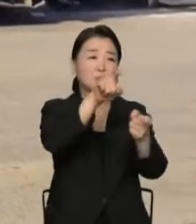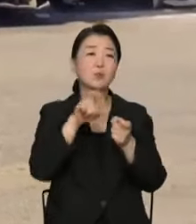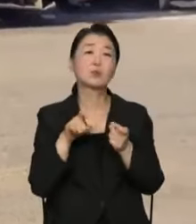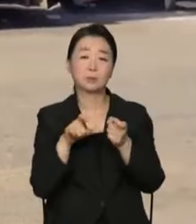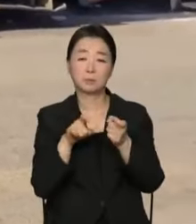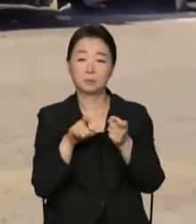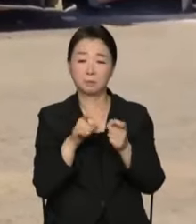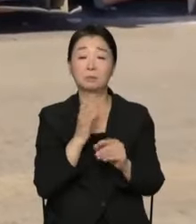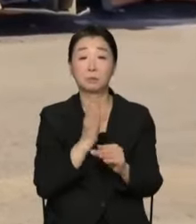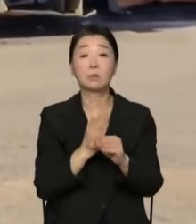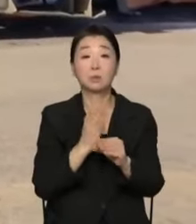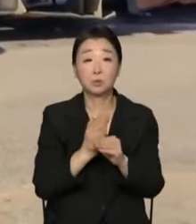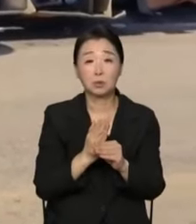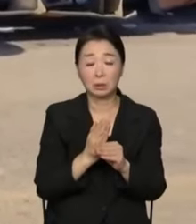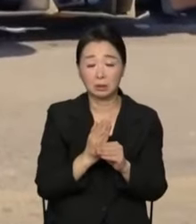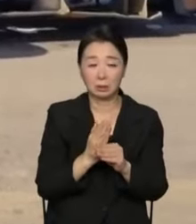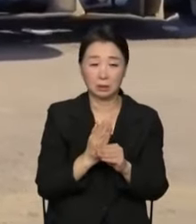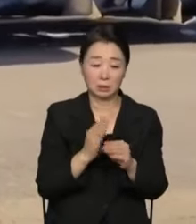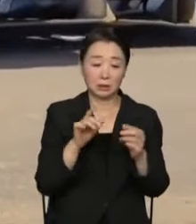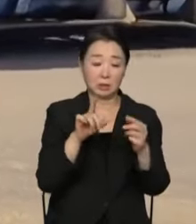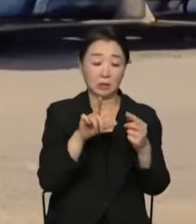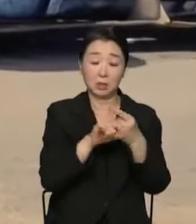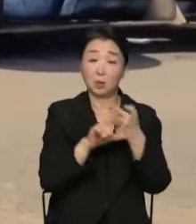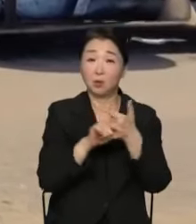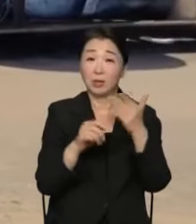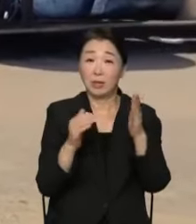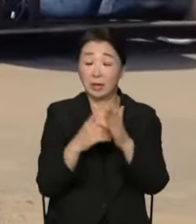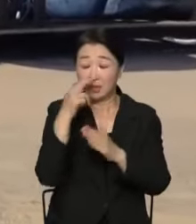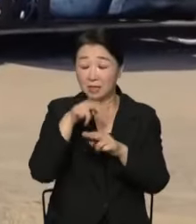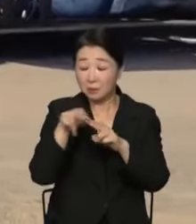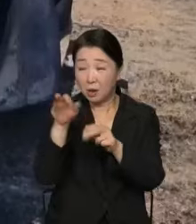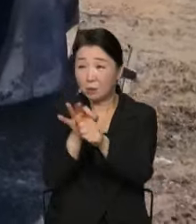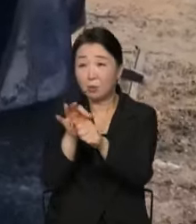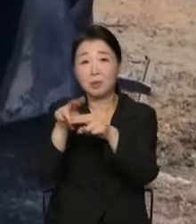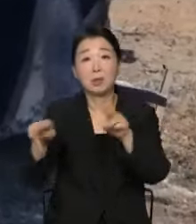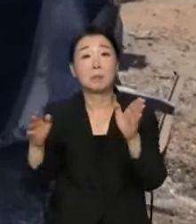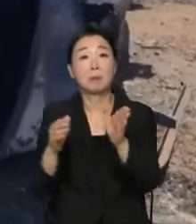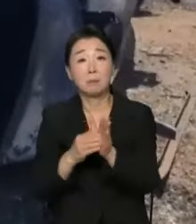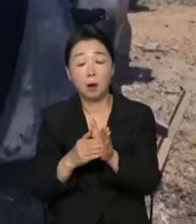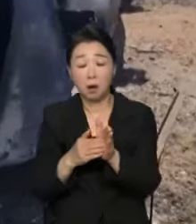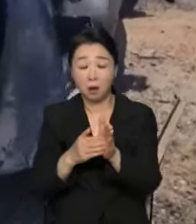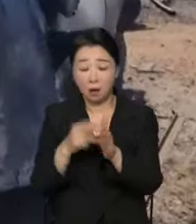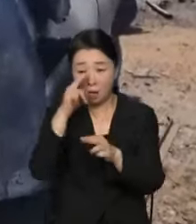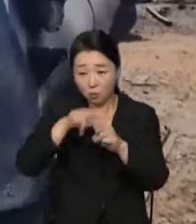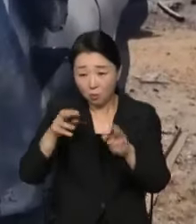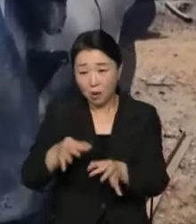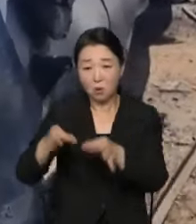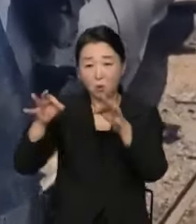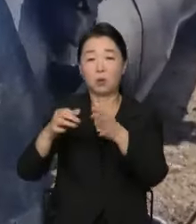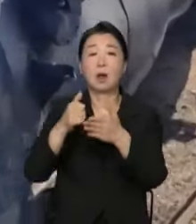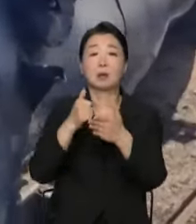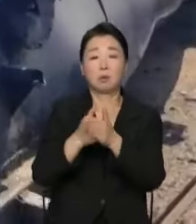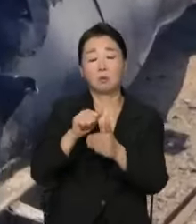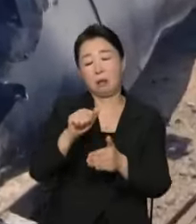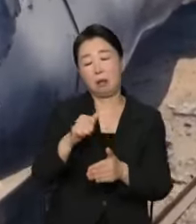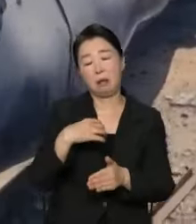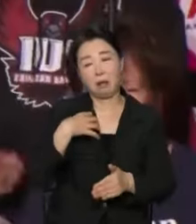있는데요. 지난해 상반기 연료 보조금을 철폐한 데다 휘발유 가격마저 오르면서 연료난이 이어지고 있다고 합니다.